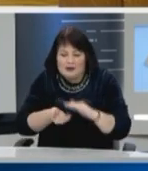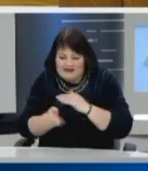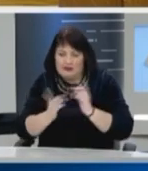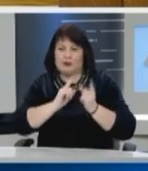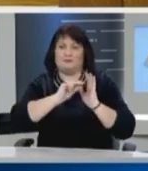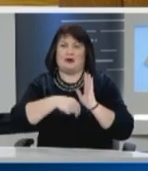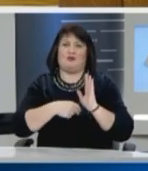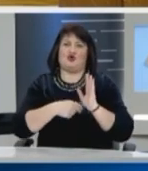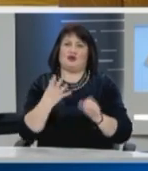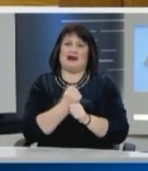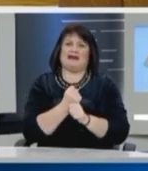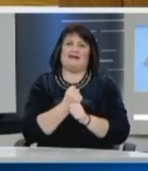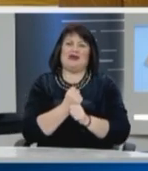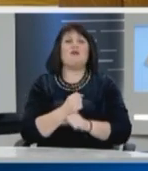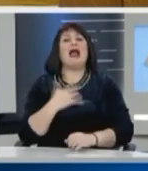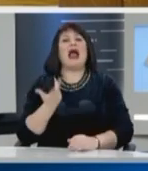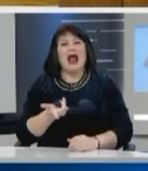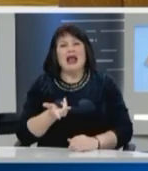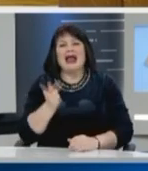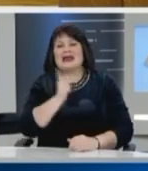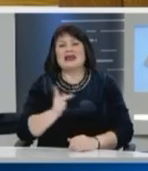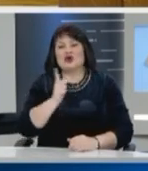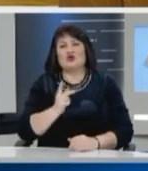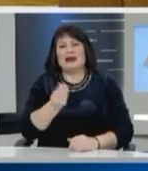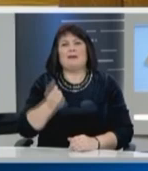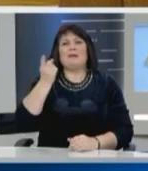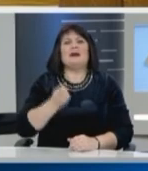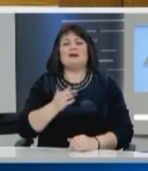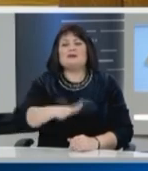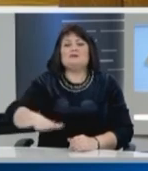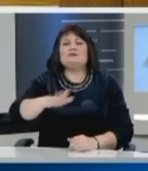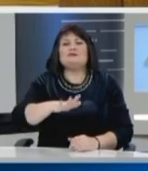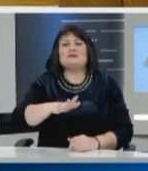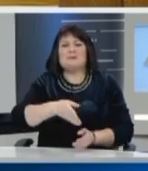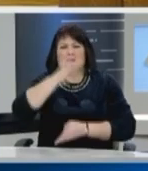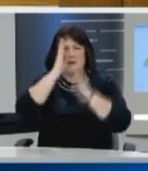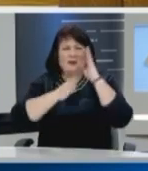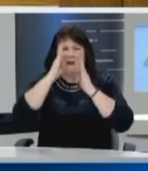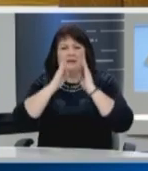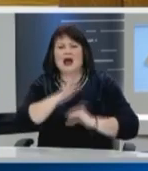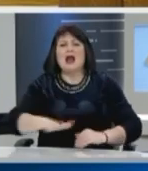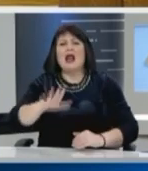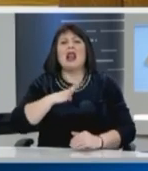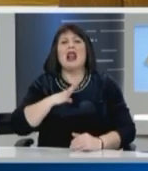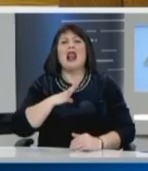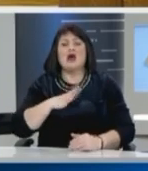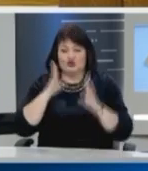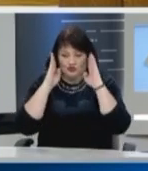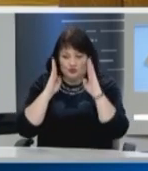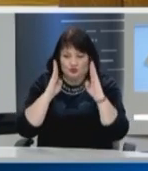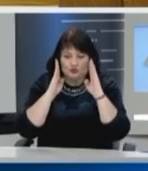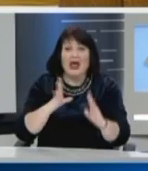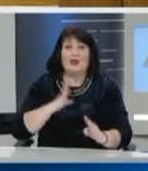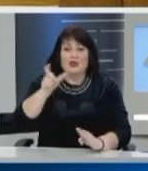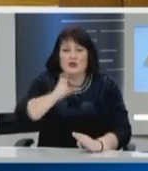προγράμματα, αλλά να θέσουμε την κοινωνική πλειοψηφία που επλήγει από τα προγράμματα αυτά στο επίκεντρο της προσοχής μας. Και